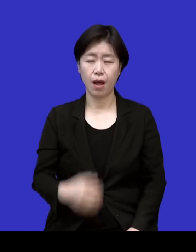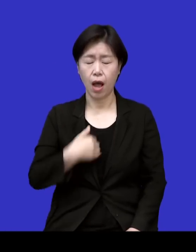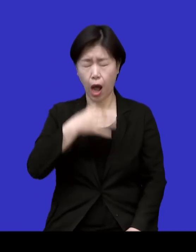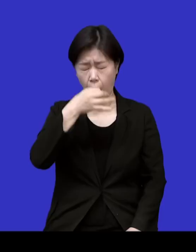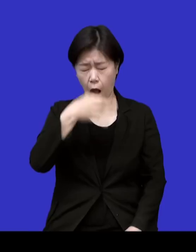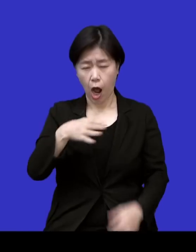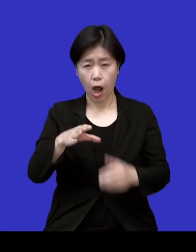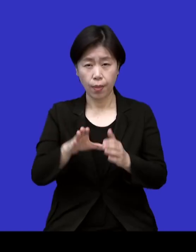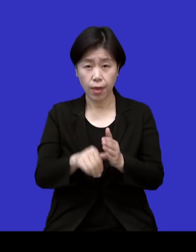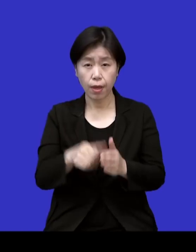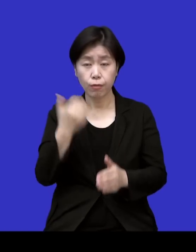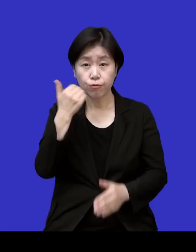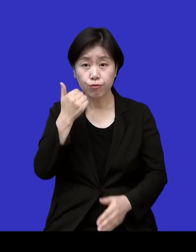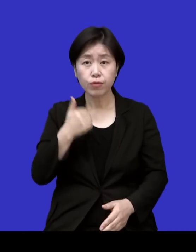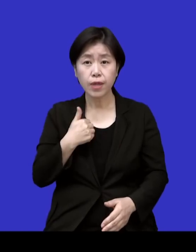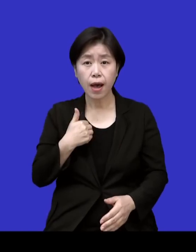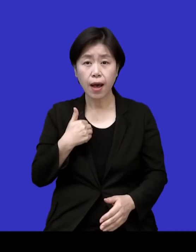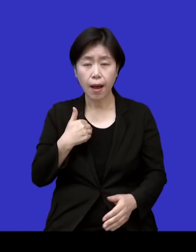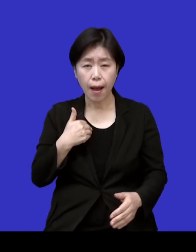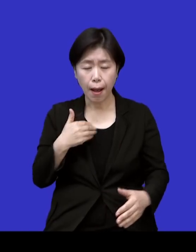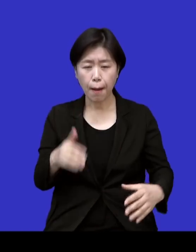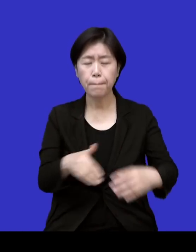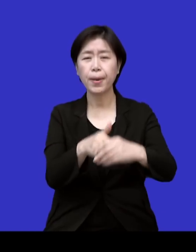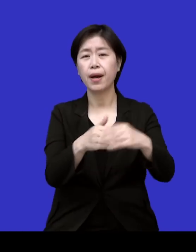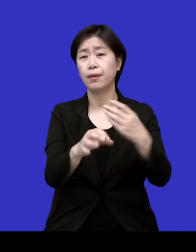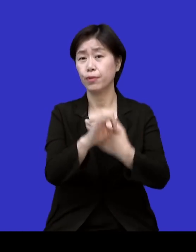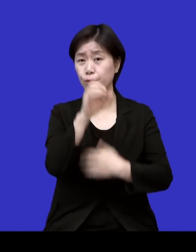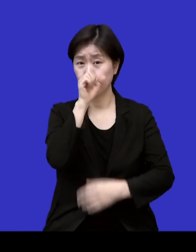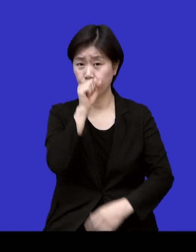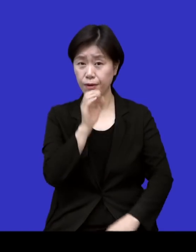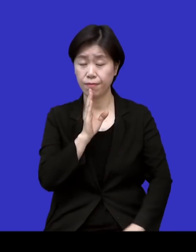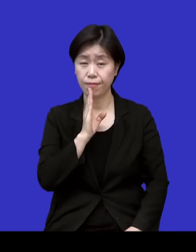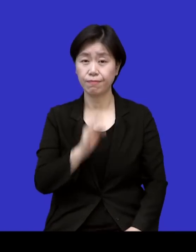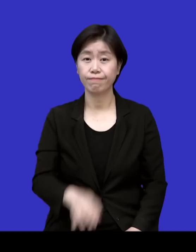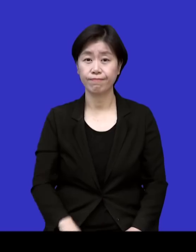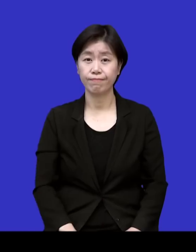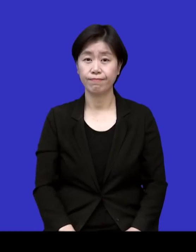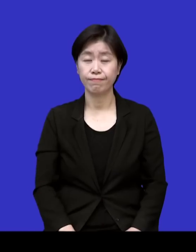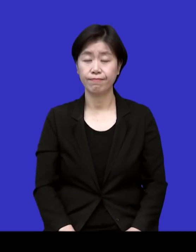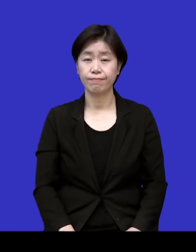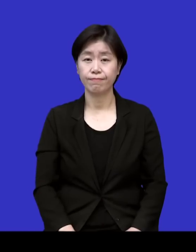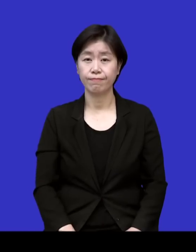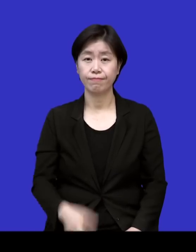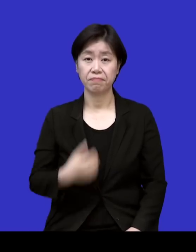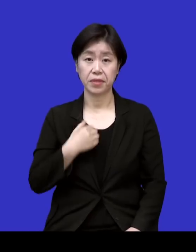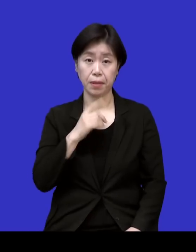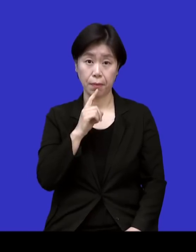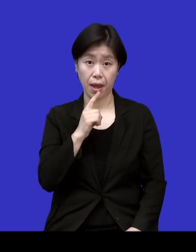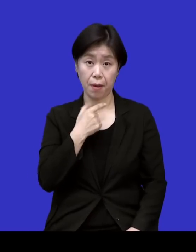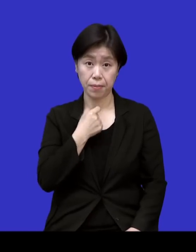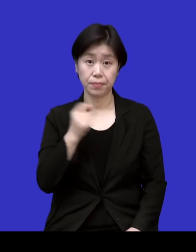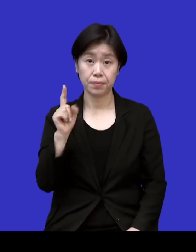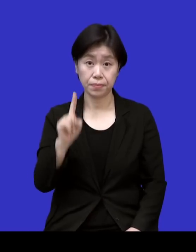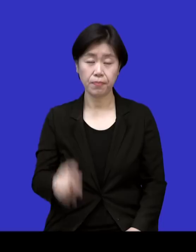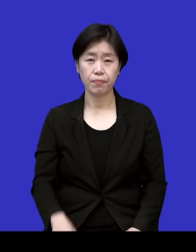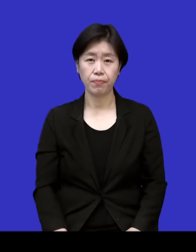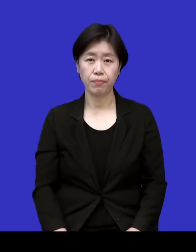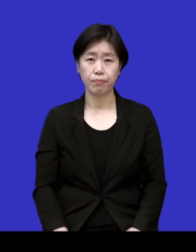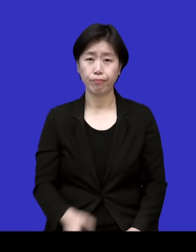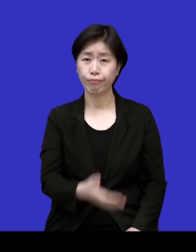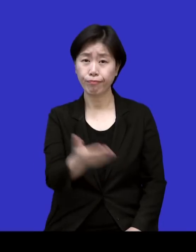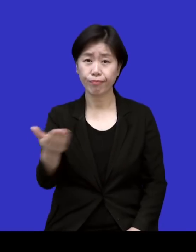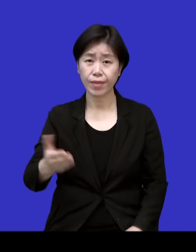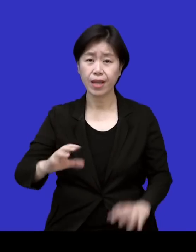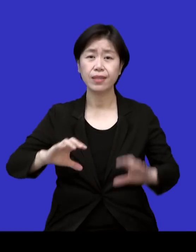좋겠는데 그래서 제가 정말 하고 싶은 얘기는 그렇게 혼자 세상에 혼자 있는 것